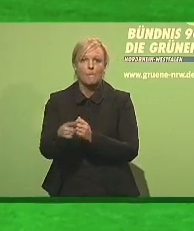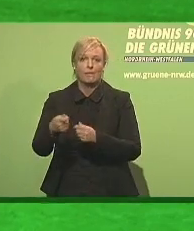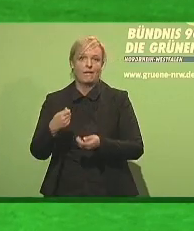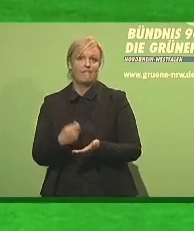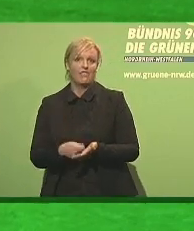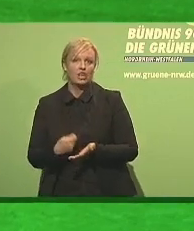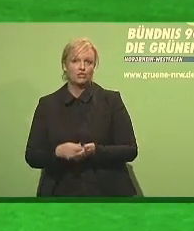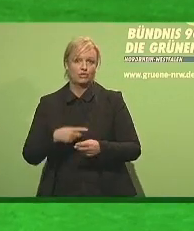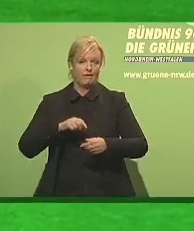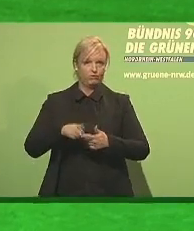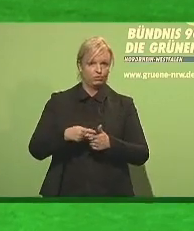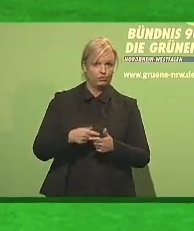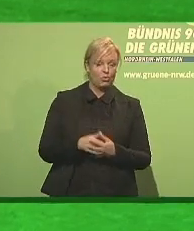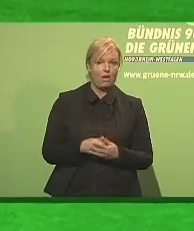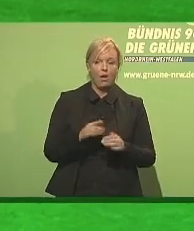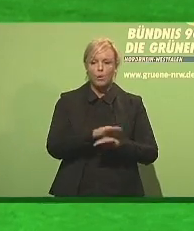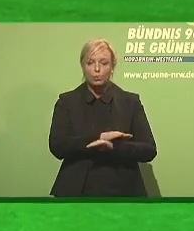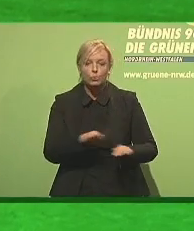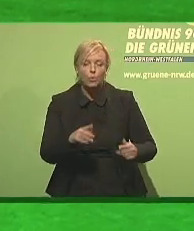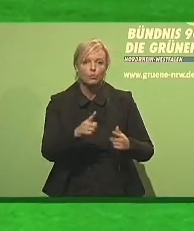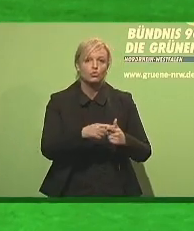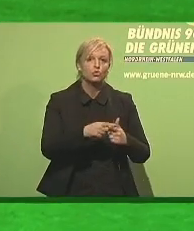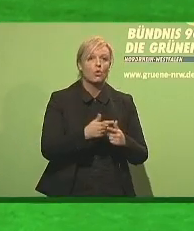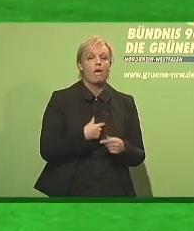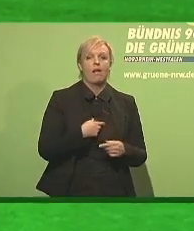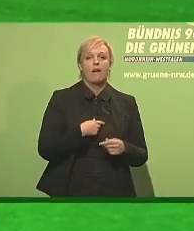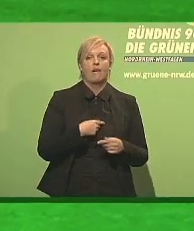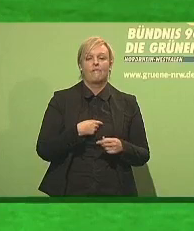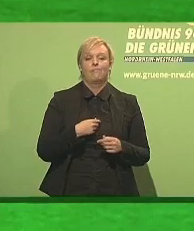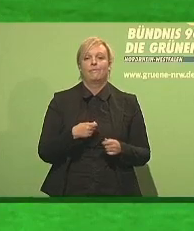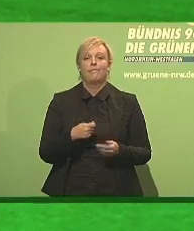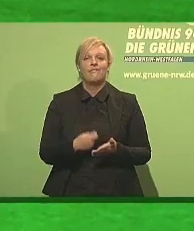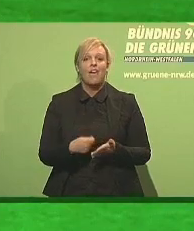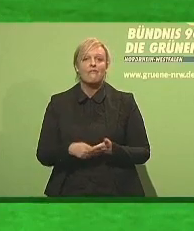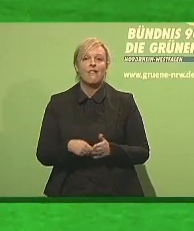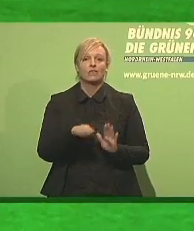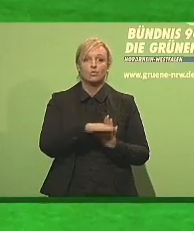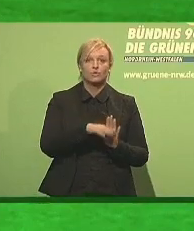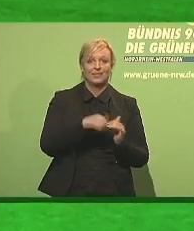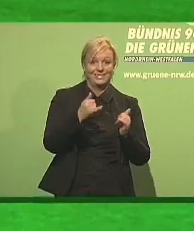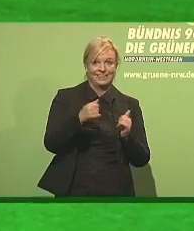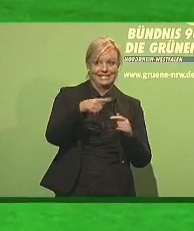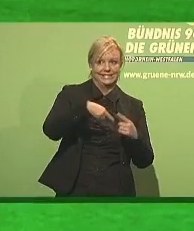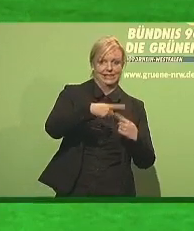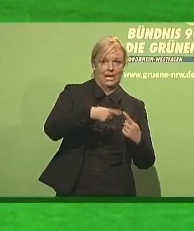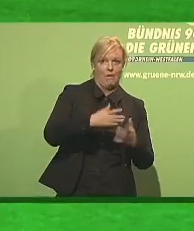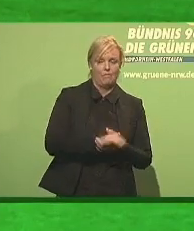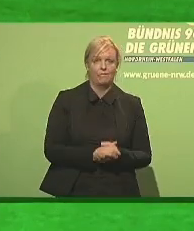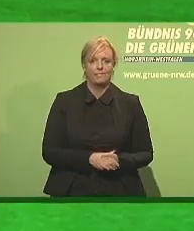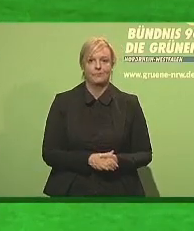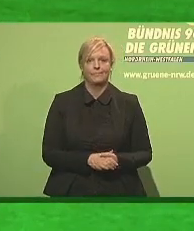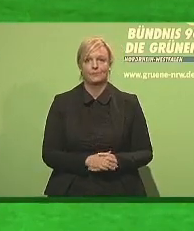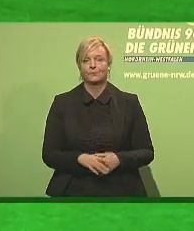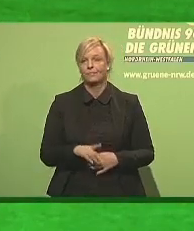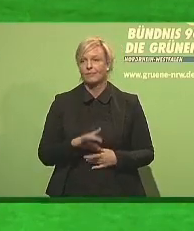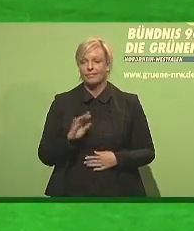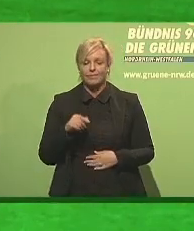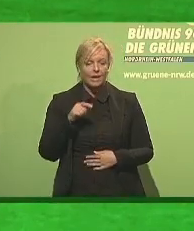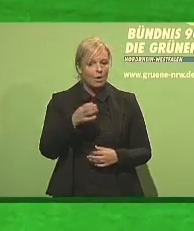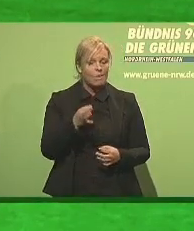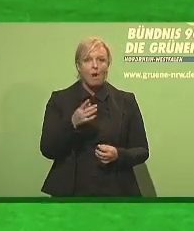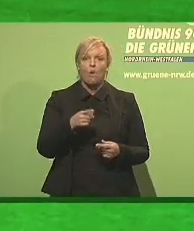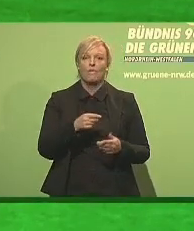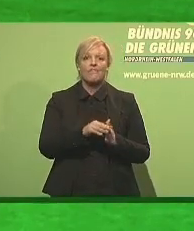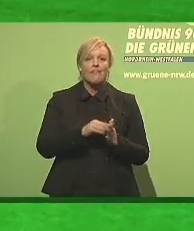Zukunft damit beschäftigen, die Grundsteuer ist gerade vor dem Verfassungsgericht. Auch da müssen wir dafür sorgen, dass diese Grundsteuer verfassungskonform reformiert ist, sodass